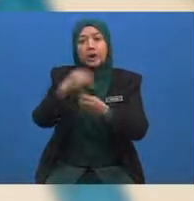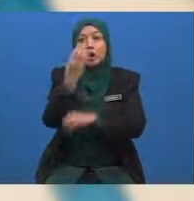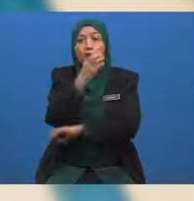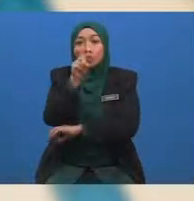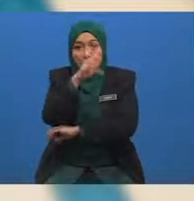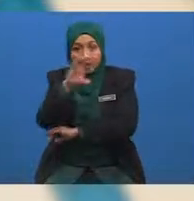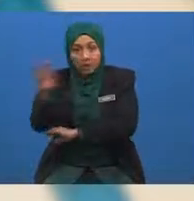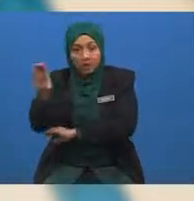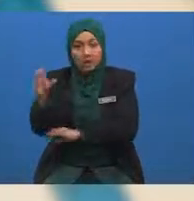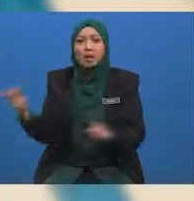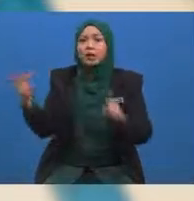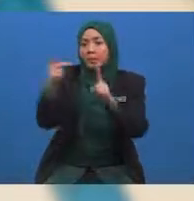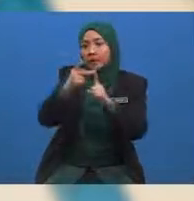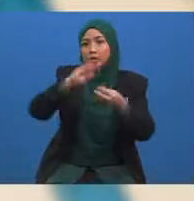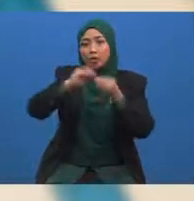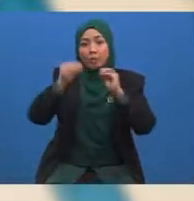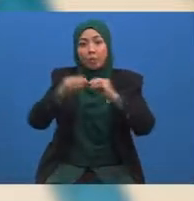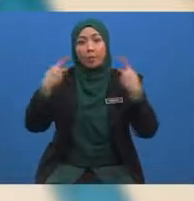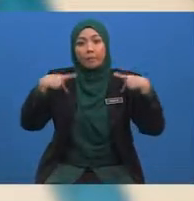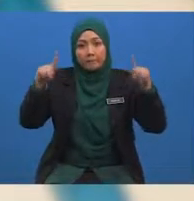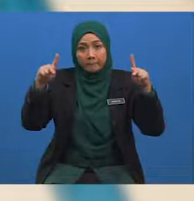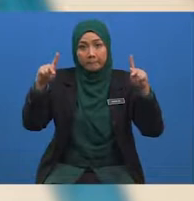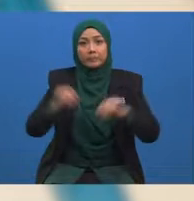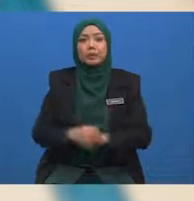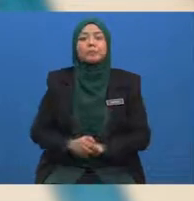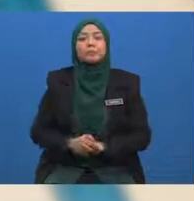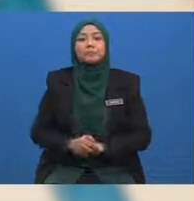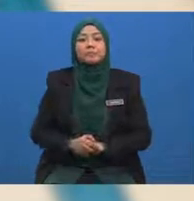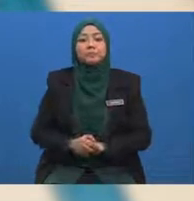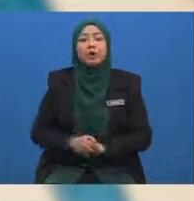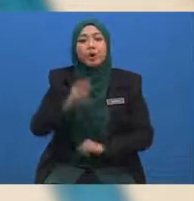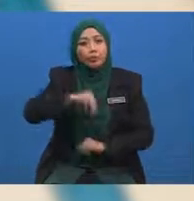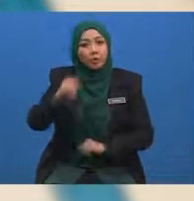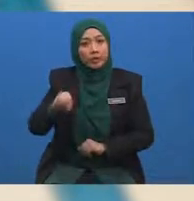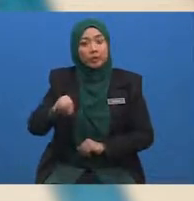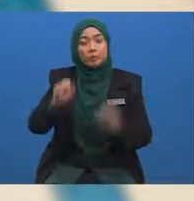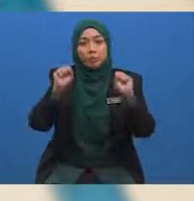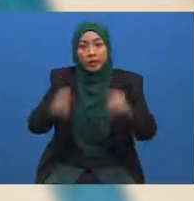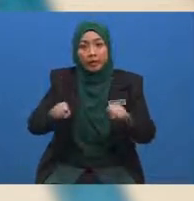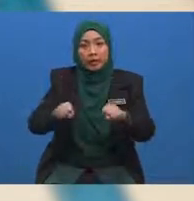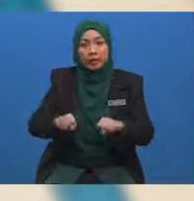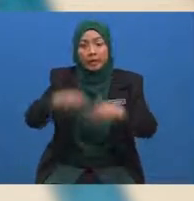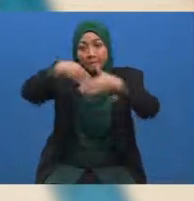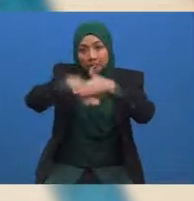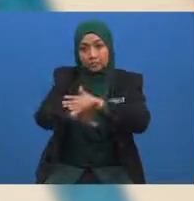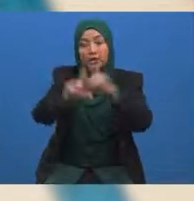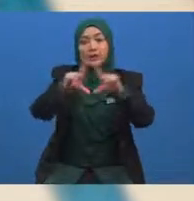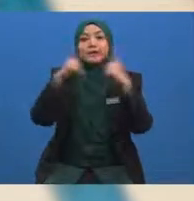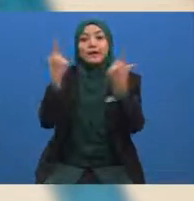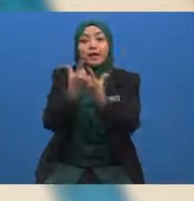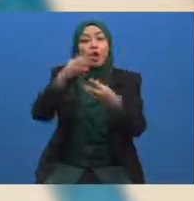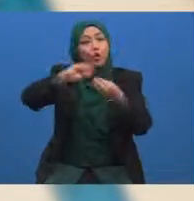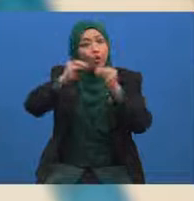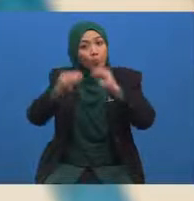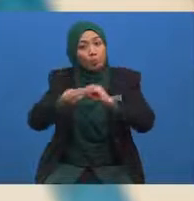perdana. Kedua, murid dapat mengelaskan nombor dalam lingkungan 100